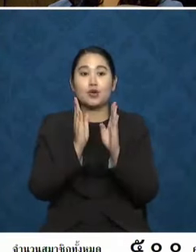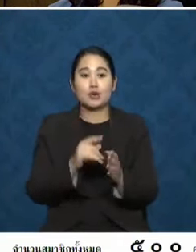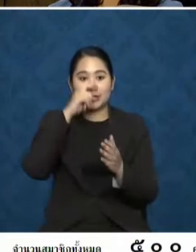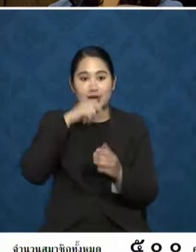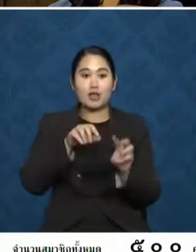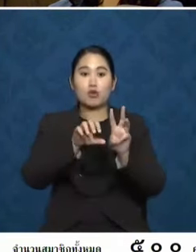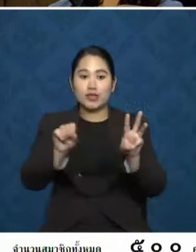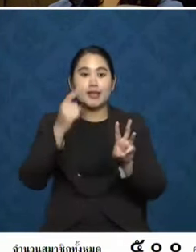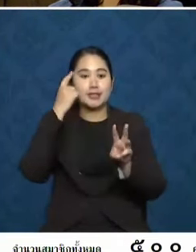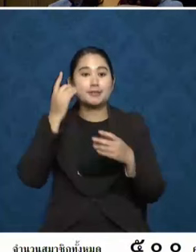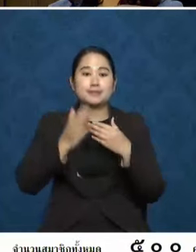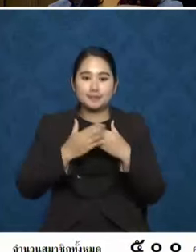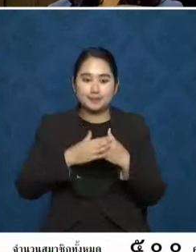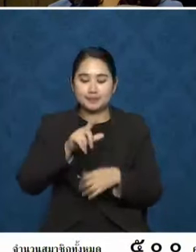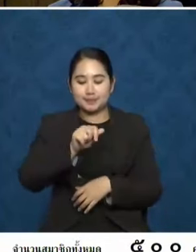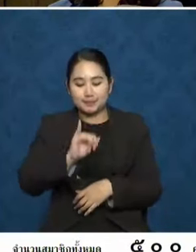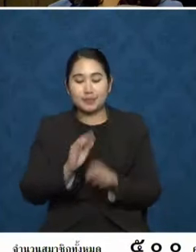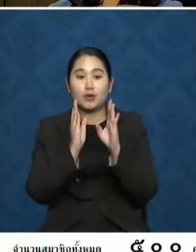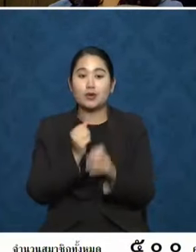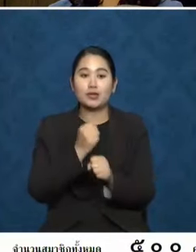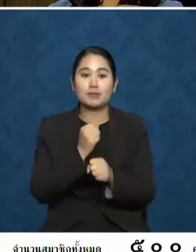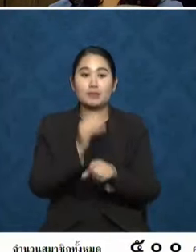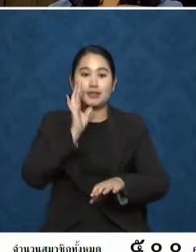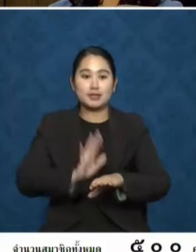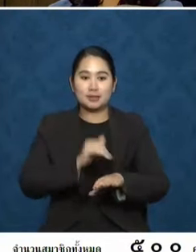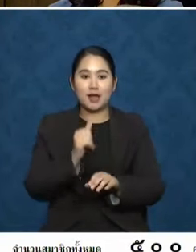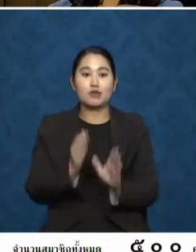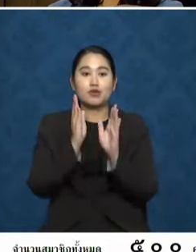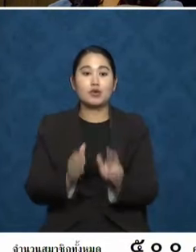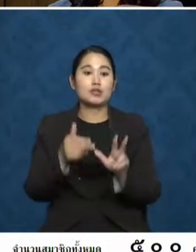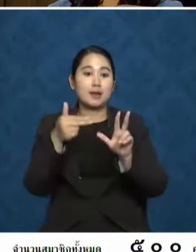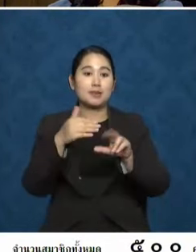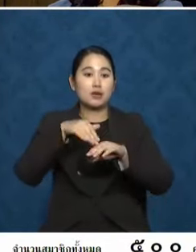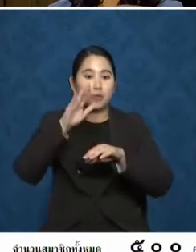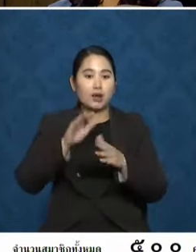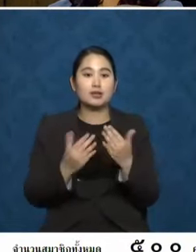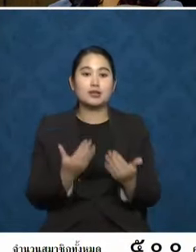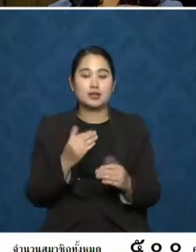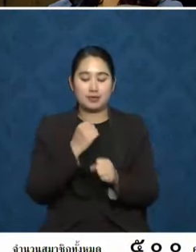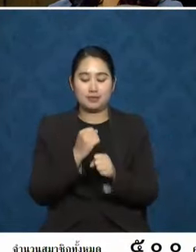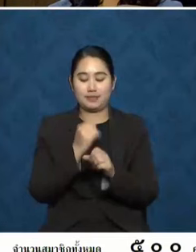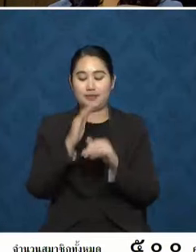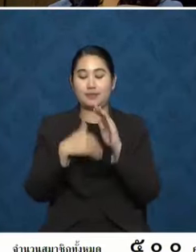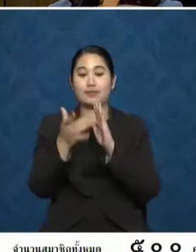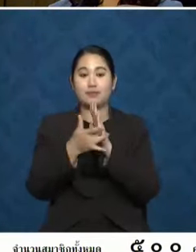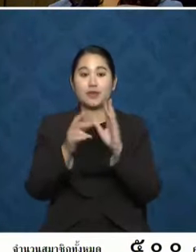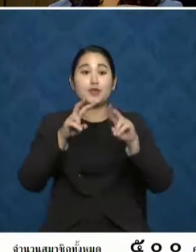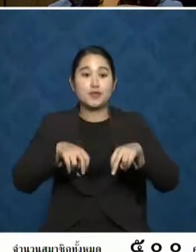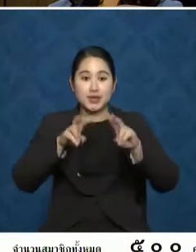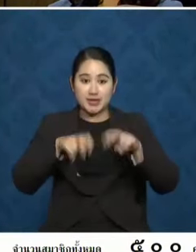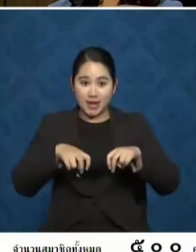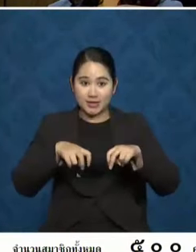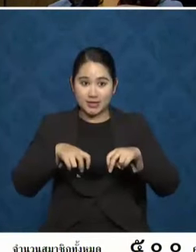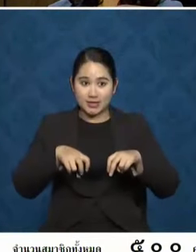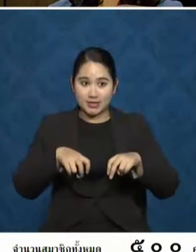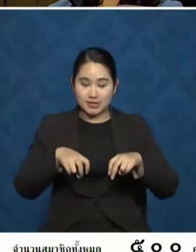คนตระหนักเรอง AIสรางบุษากรด้าน AI ขประเทศไม่ต่ำกา 30 หมื่นหรือการพัฒนาเทคโกีผ่านการวิจัยต้นแบบไม่